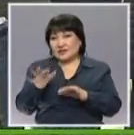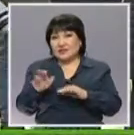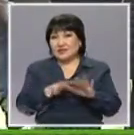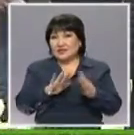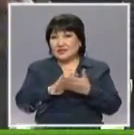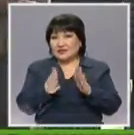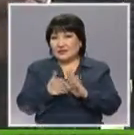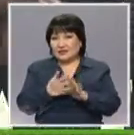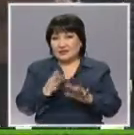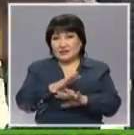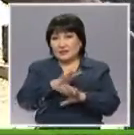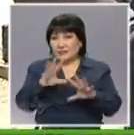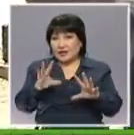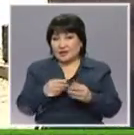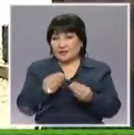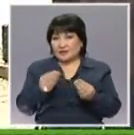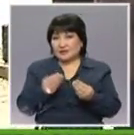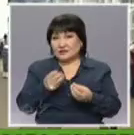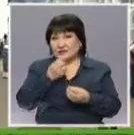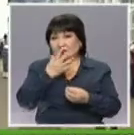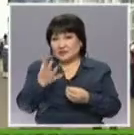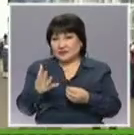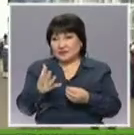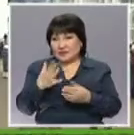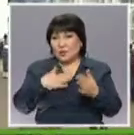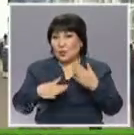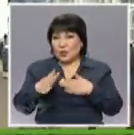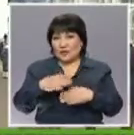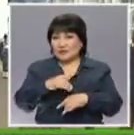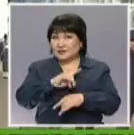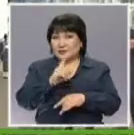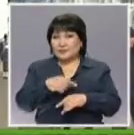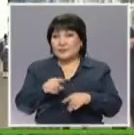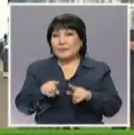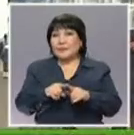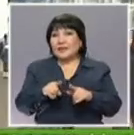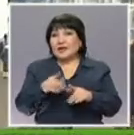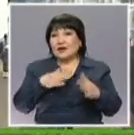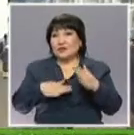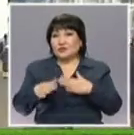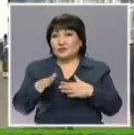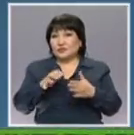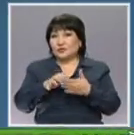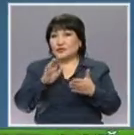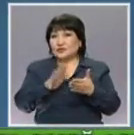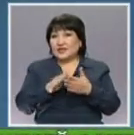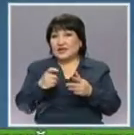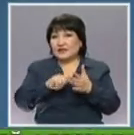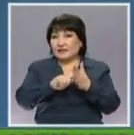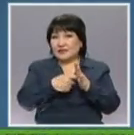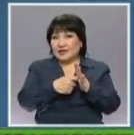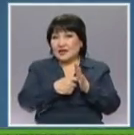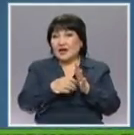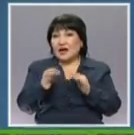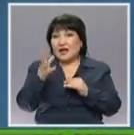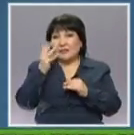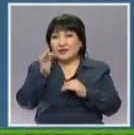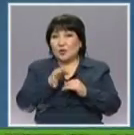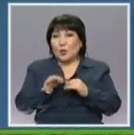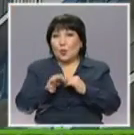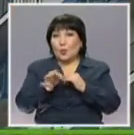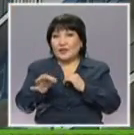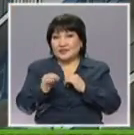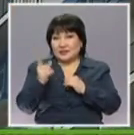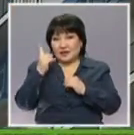бәрі. Сол ел қуанышымызда шек жоқ. Қоныс тойларын тойлаушыларға кілтті Алматы облысының әкімі Амандық Баталов